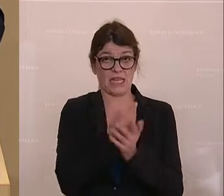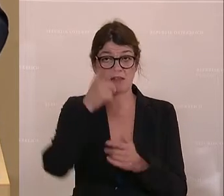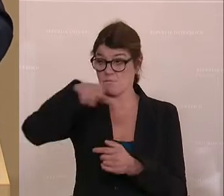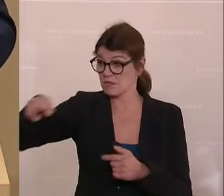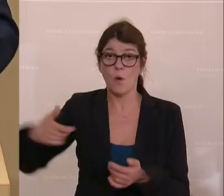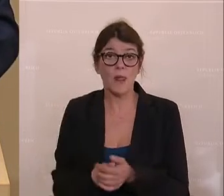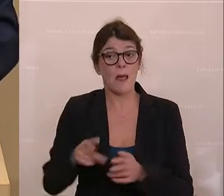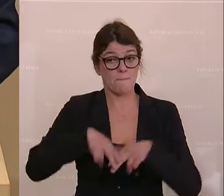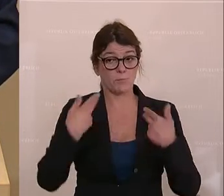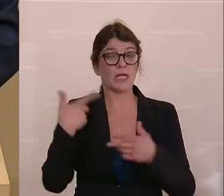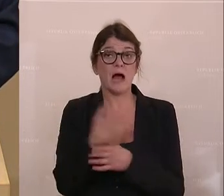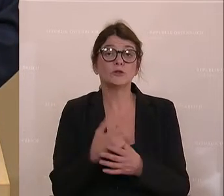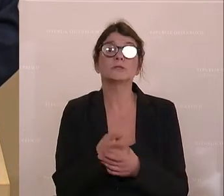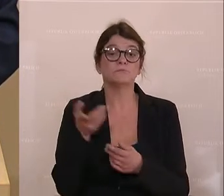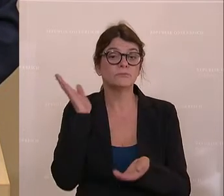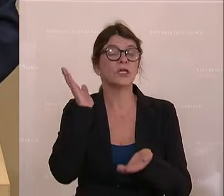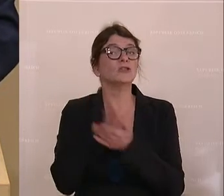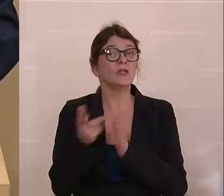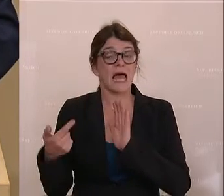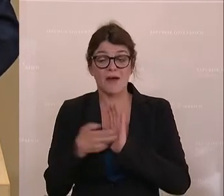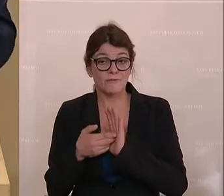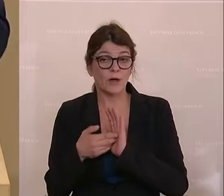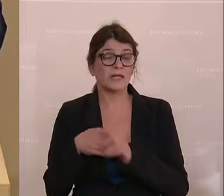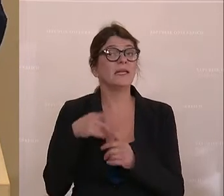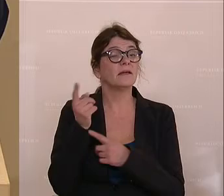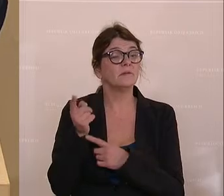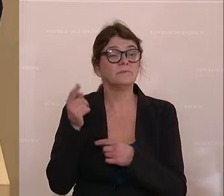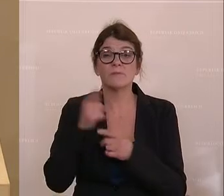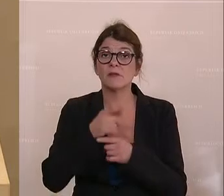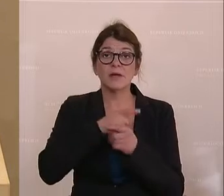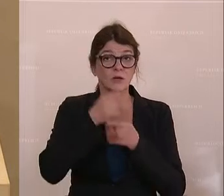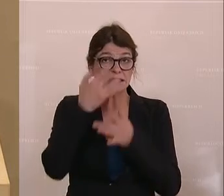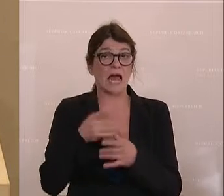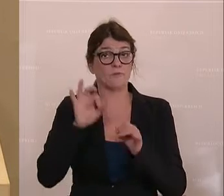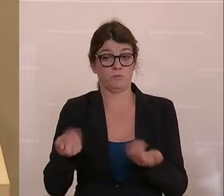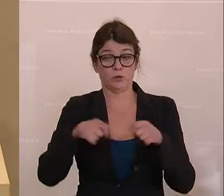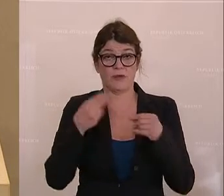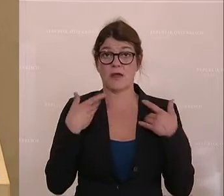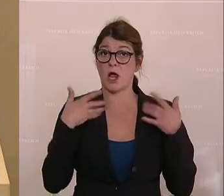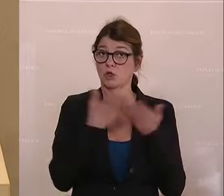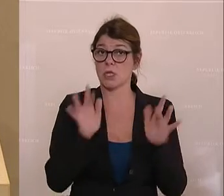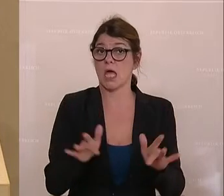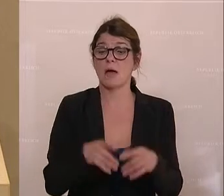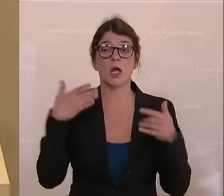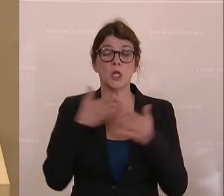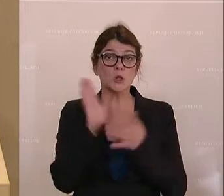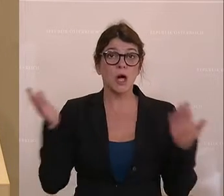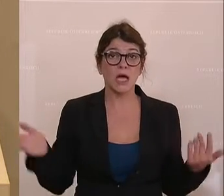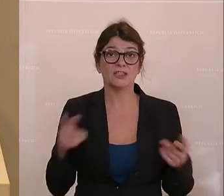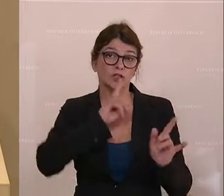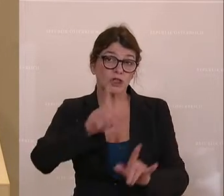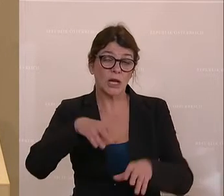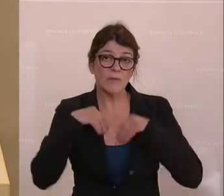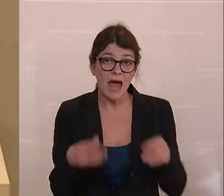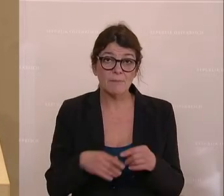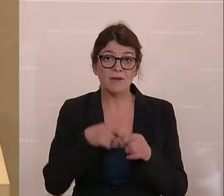Köpfe, im Bundesausschuss bereits das erforderliche Quorum zur Beschlussfähigkeit gehabt hätten. Und nur aufgrund der Stellungnahme